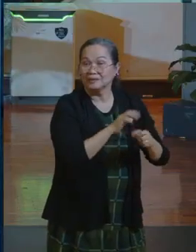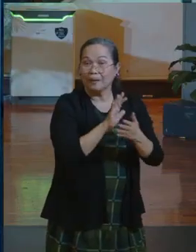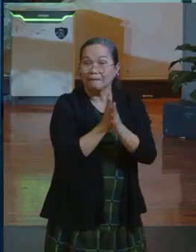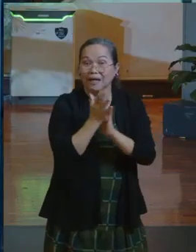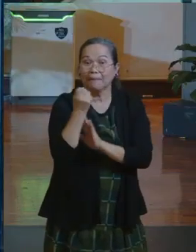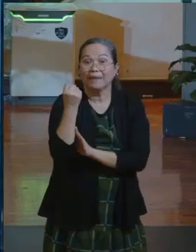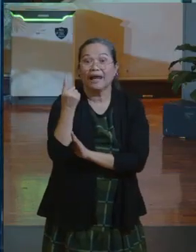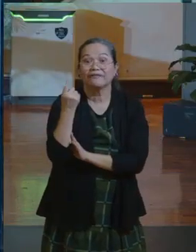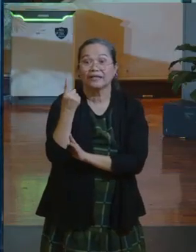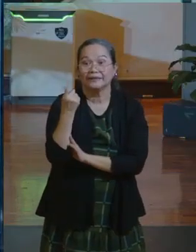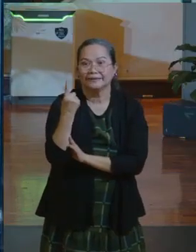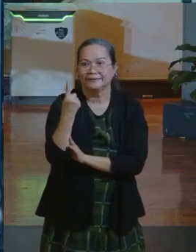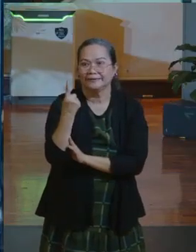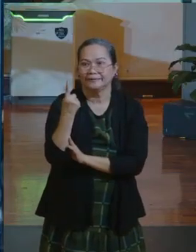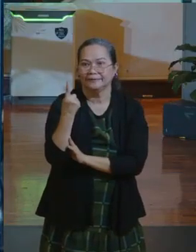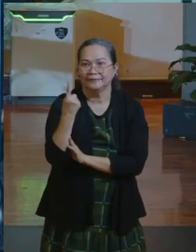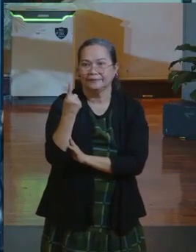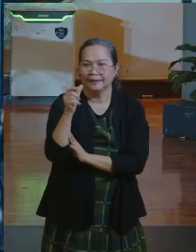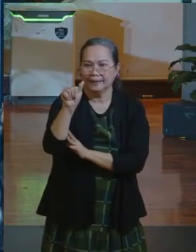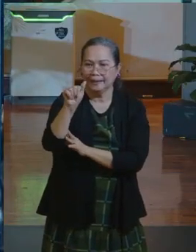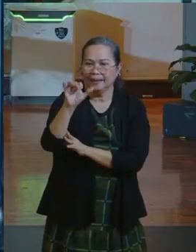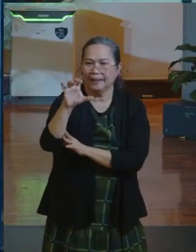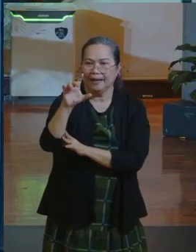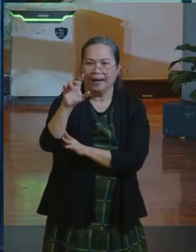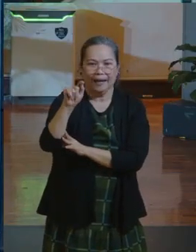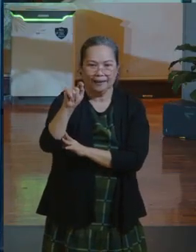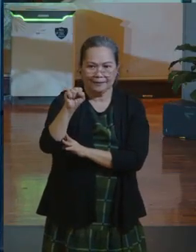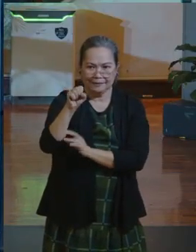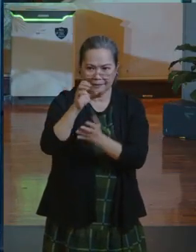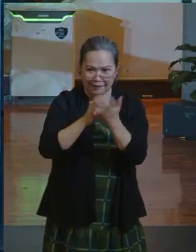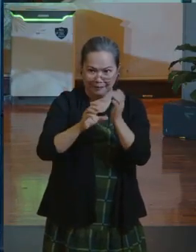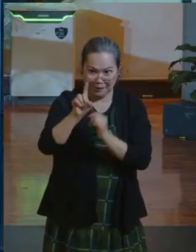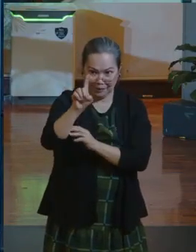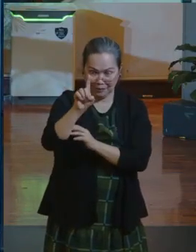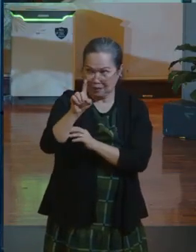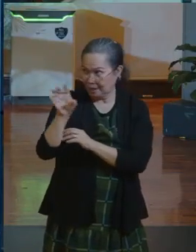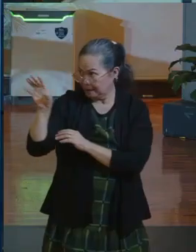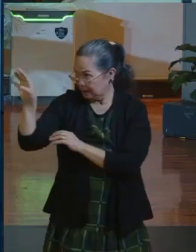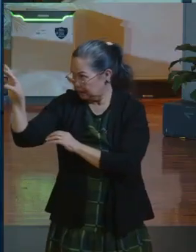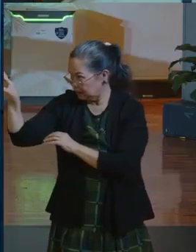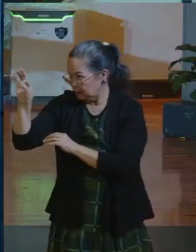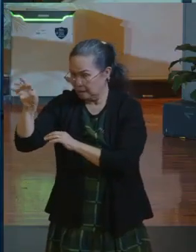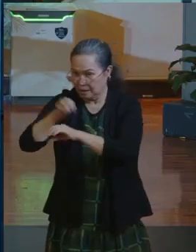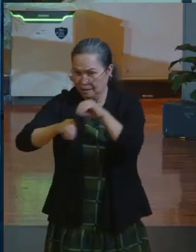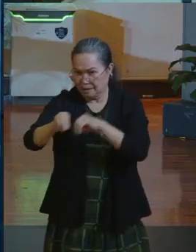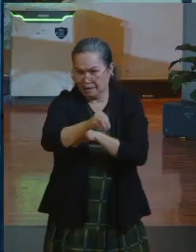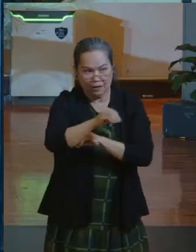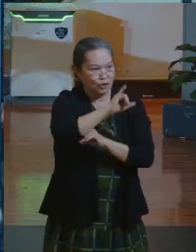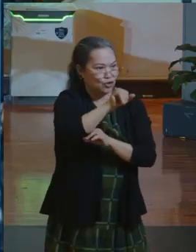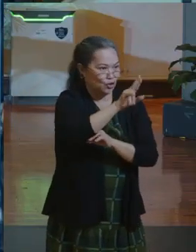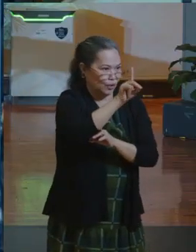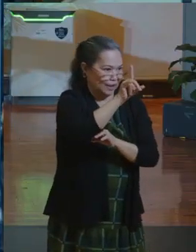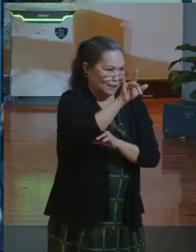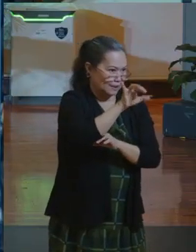11 na lang sila. Sa Acts chapter 1, pumili po sila na papalit ni Judas,